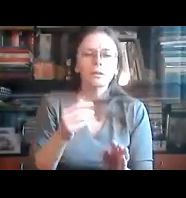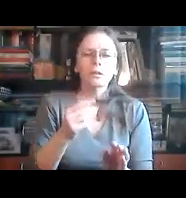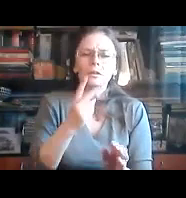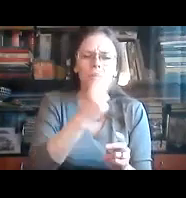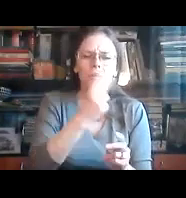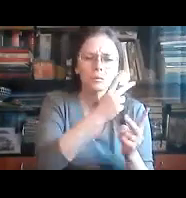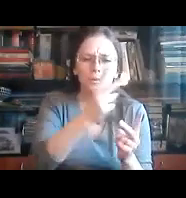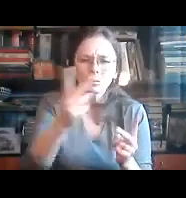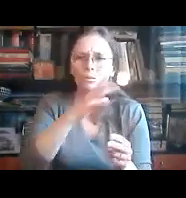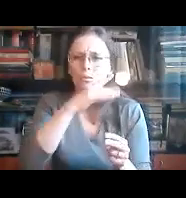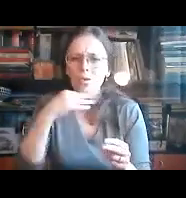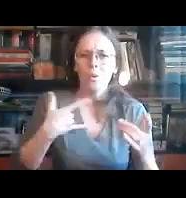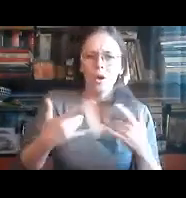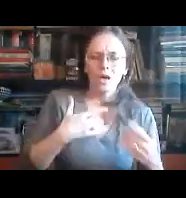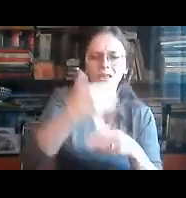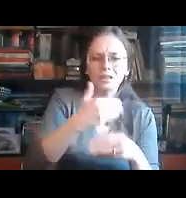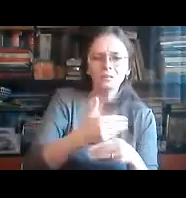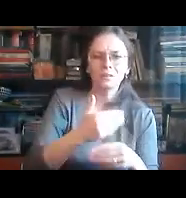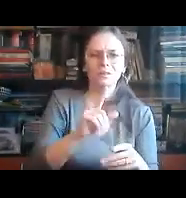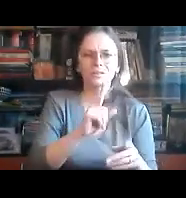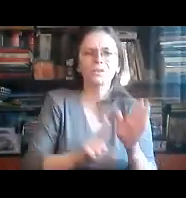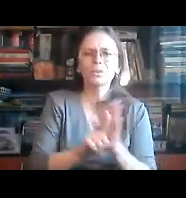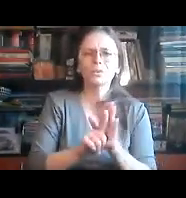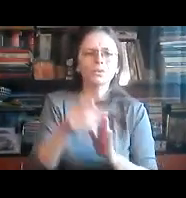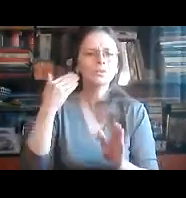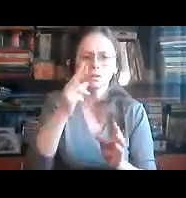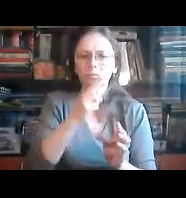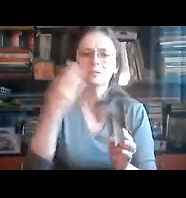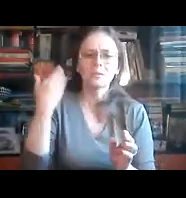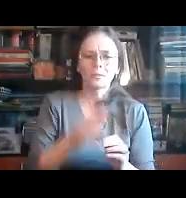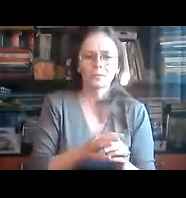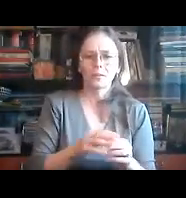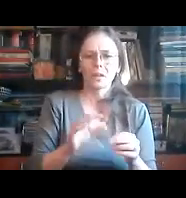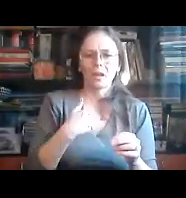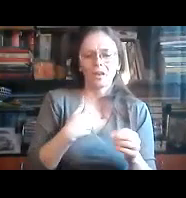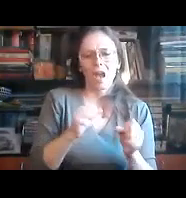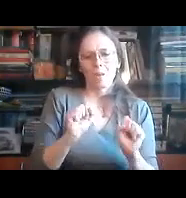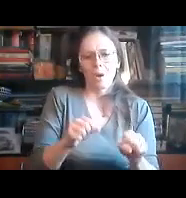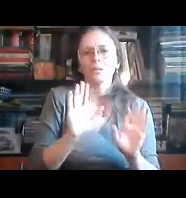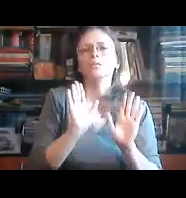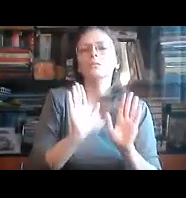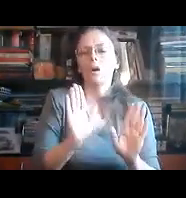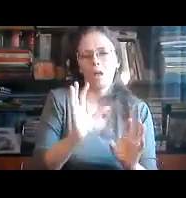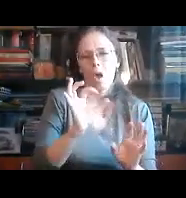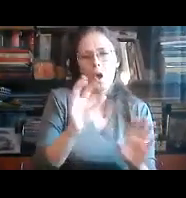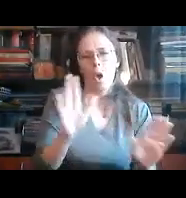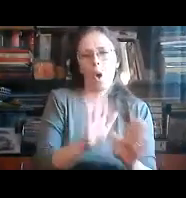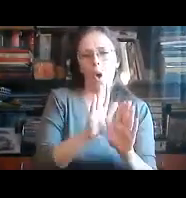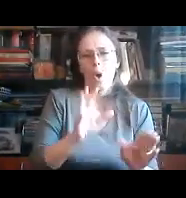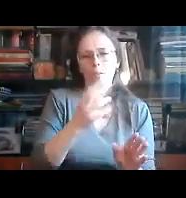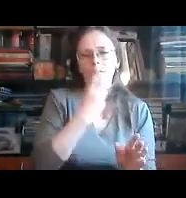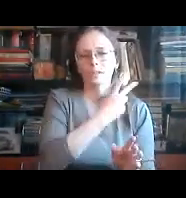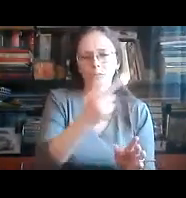могу смотреть, метрополитен опера. Конечно, это, конечно, гениально, когда ты смотришь или целиком, или фрагменты метрополитен